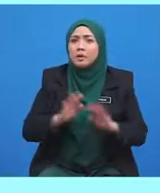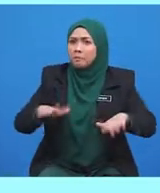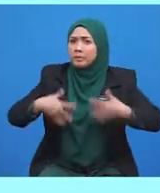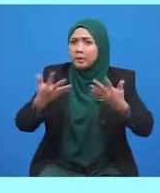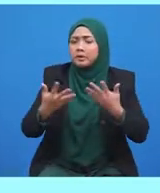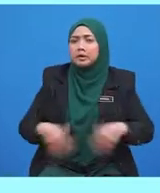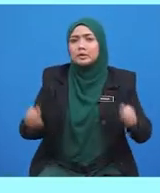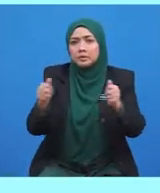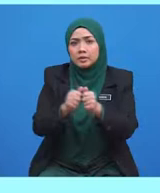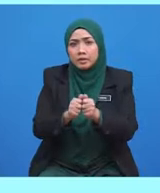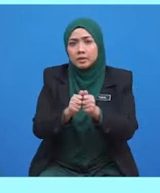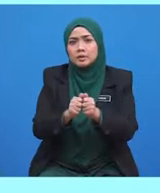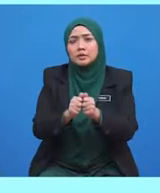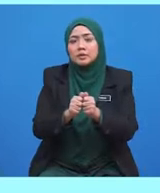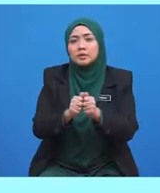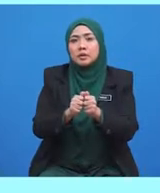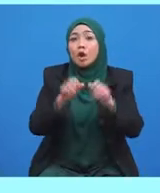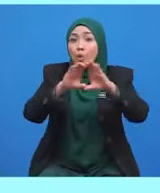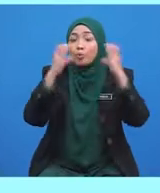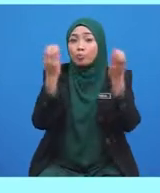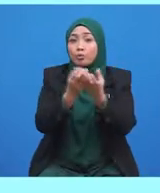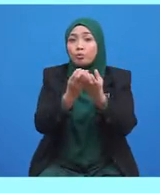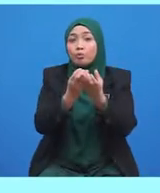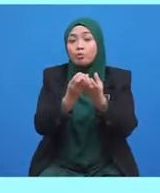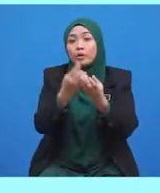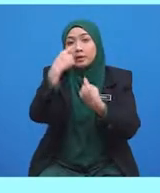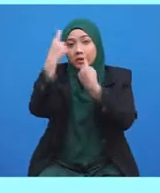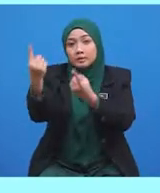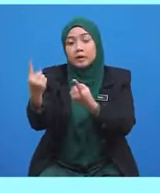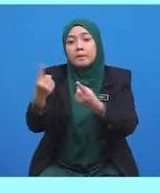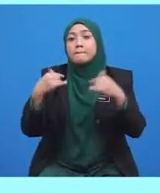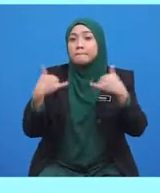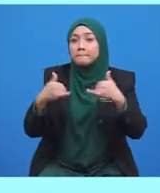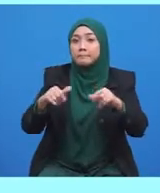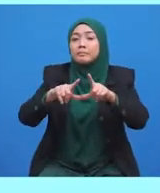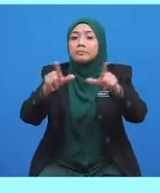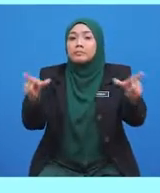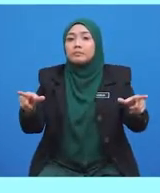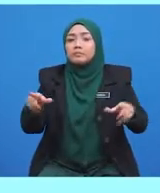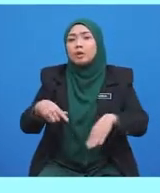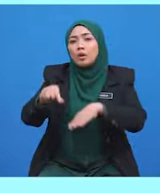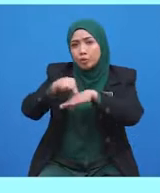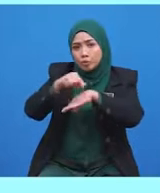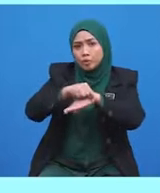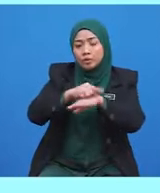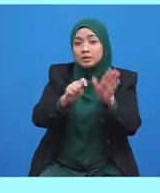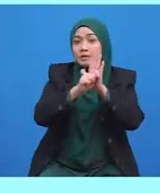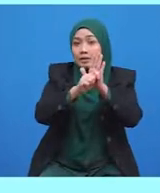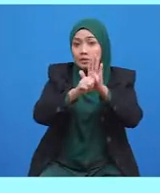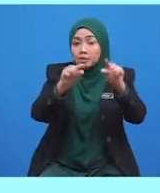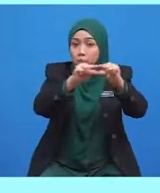bagaimana pula untuk kita mengumpul data permainan yang lain? Ya, gunakan tanda